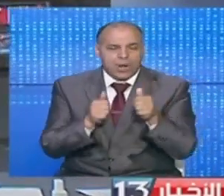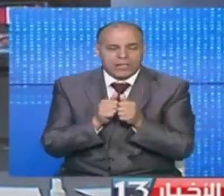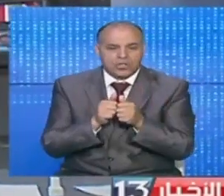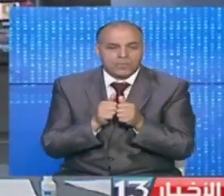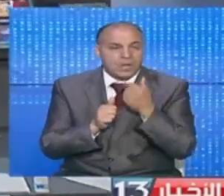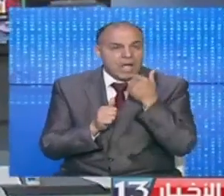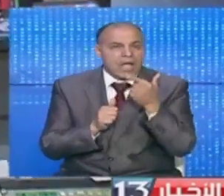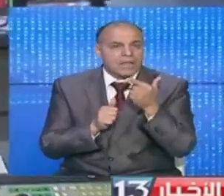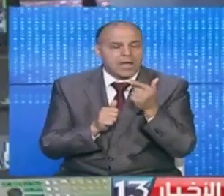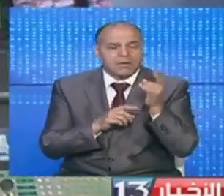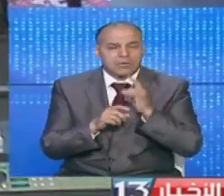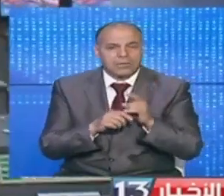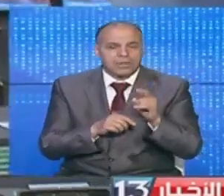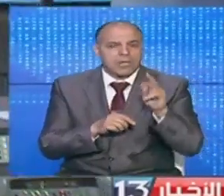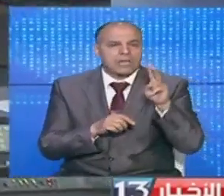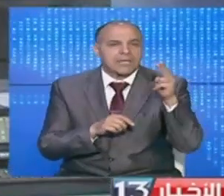2011 المؤرخ في